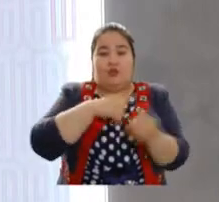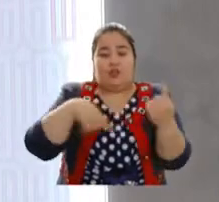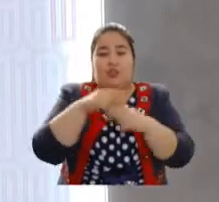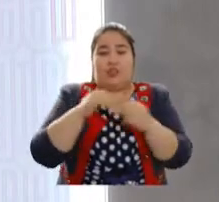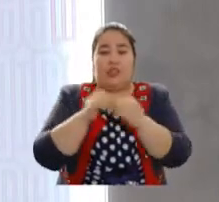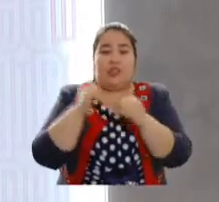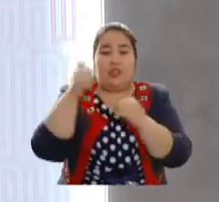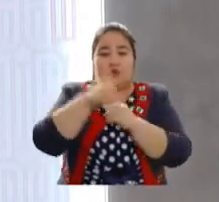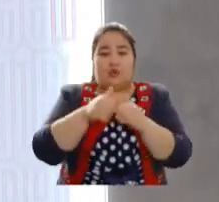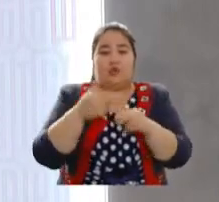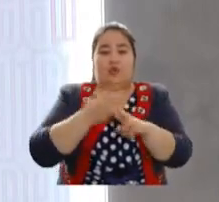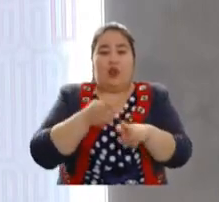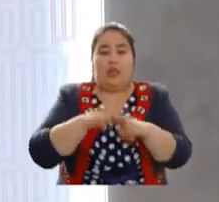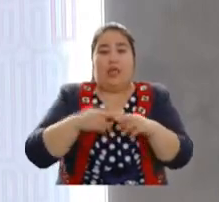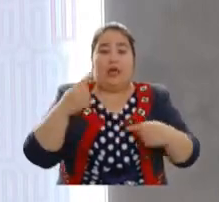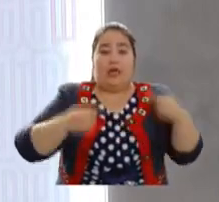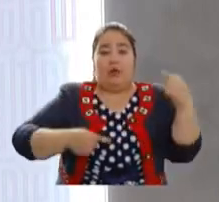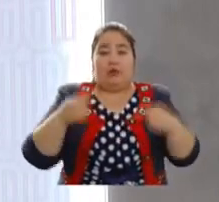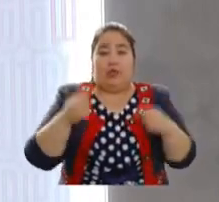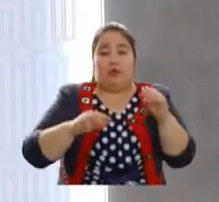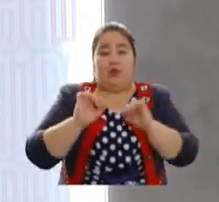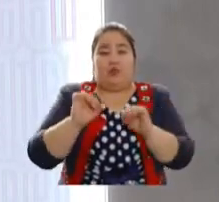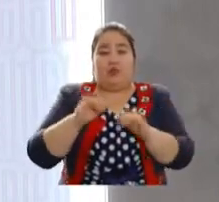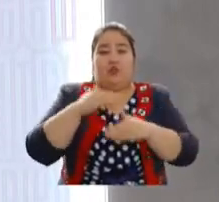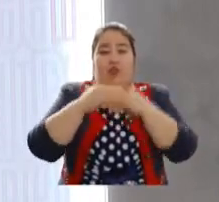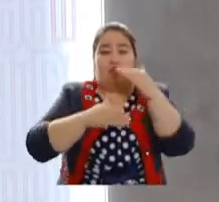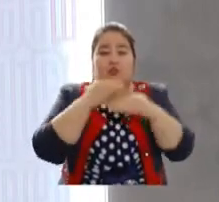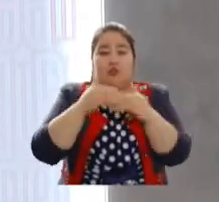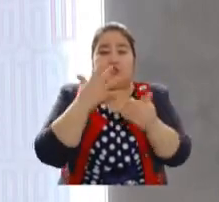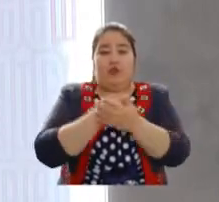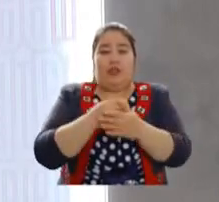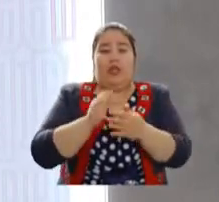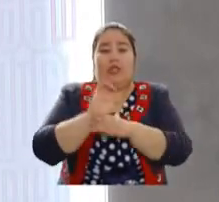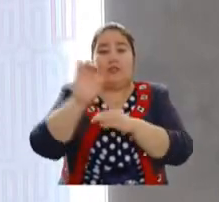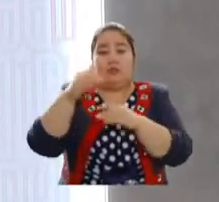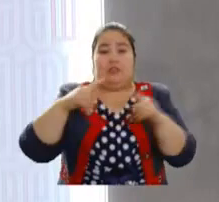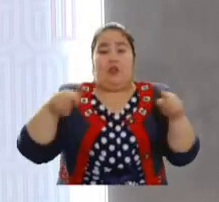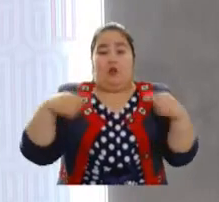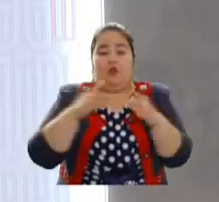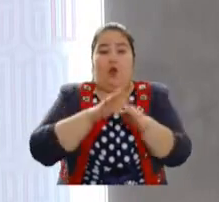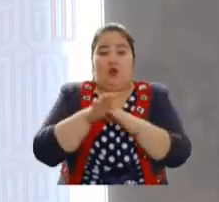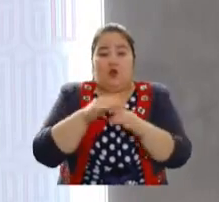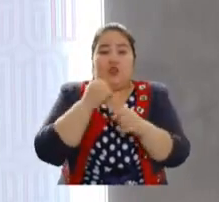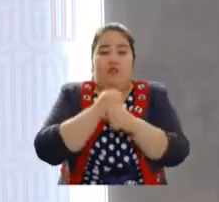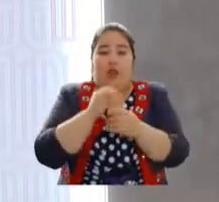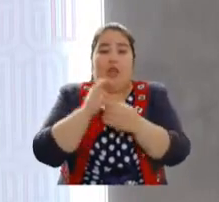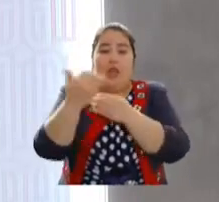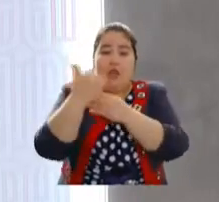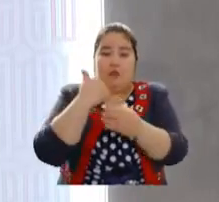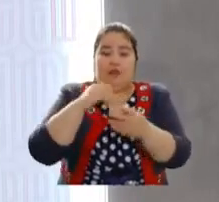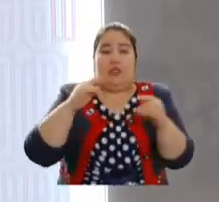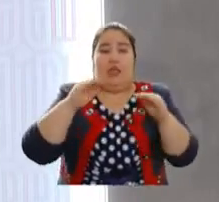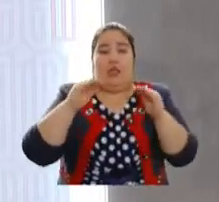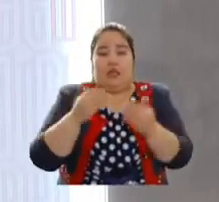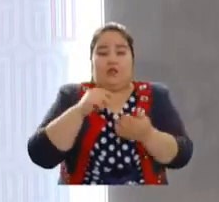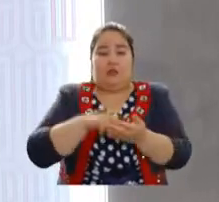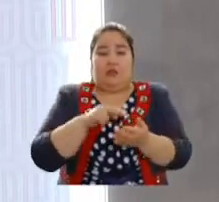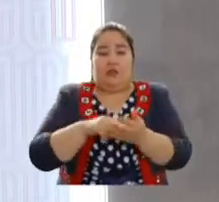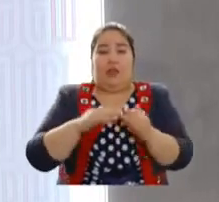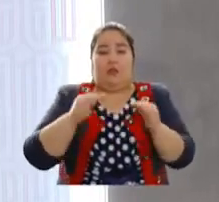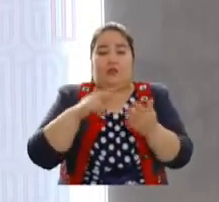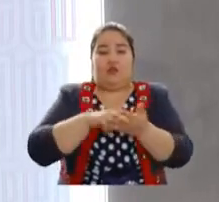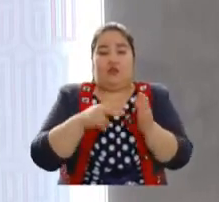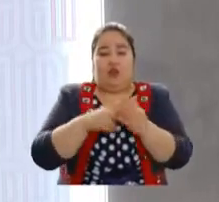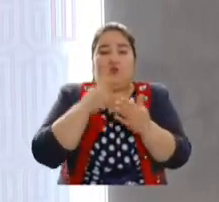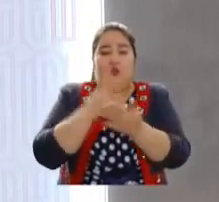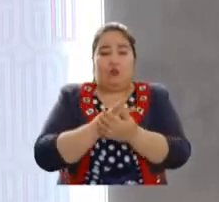surish, ularning raqobat bardoshliligini oshirish, eksport salohiyatini kengaytirish hamda import hajmini kamaytirish choralarini